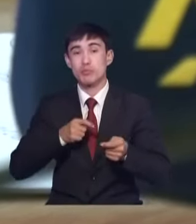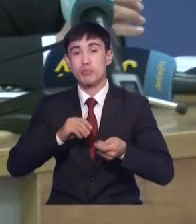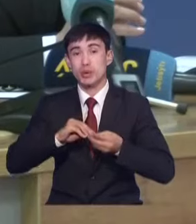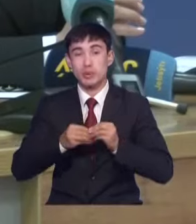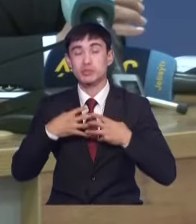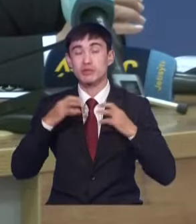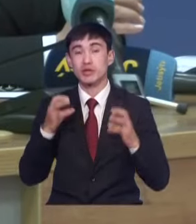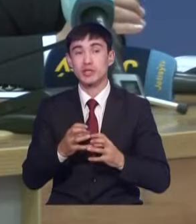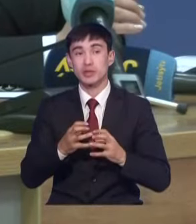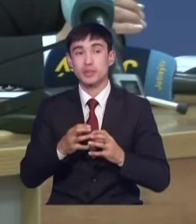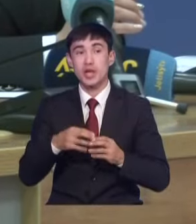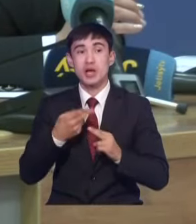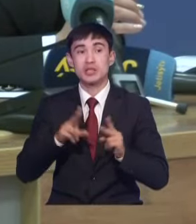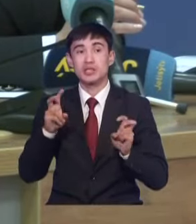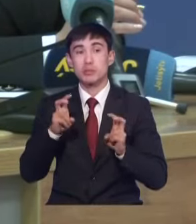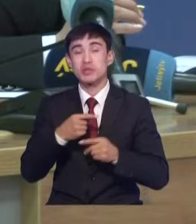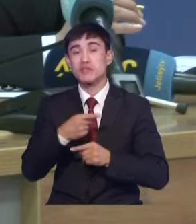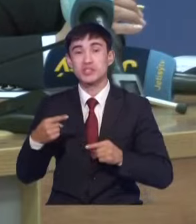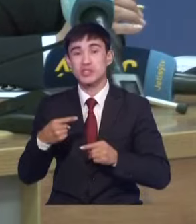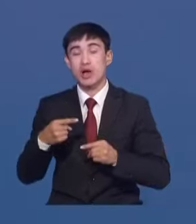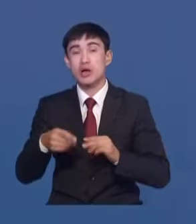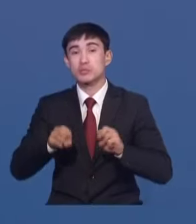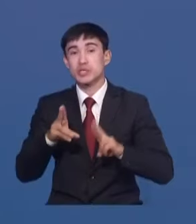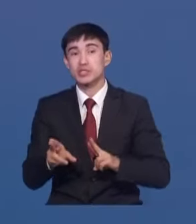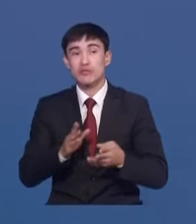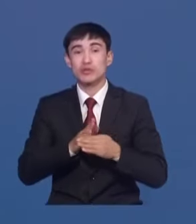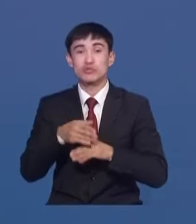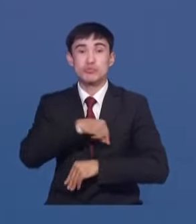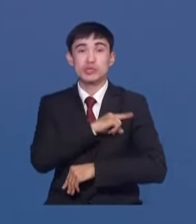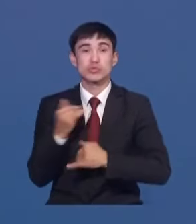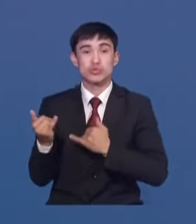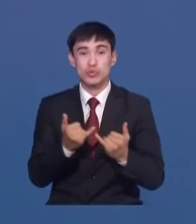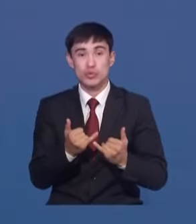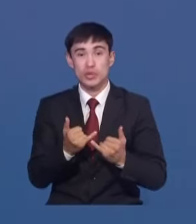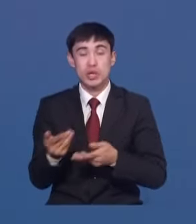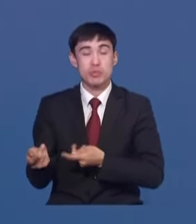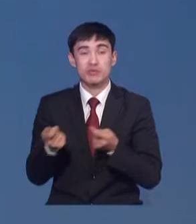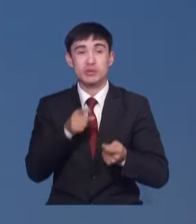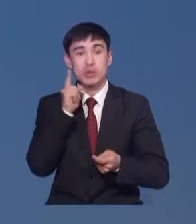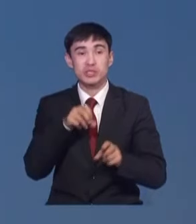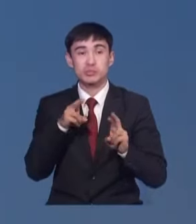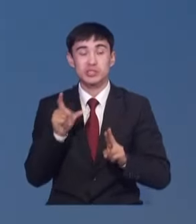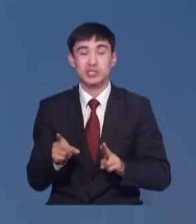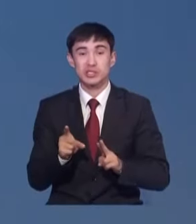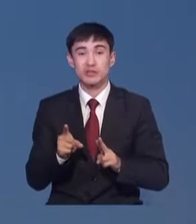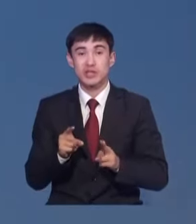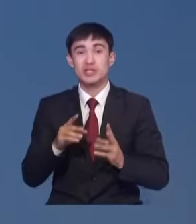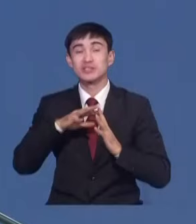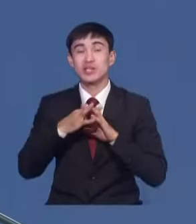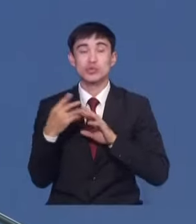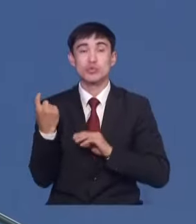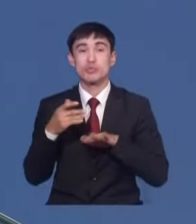здравоохранения в основном это тема дефицита кадров доступности медицинских услуг и привлечения молодых специалистов в сельскую